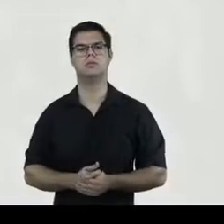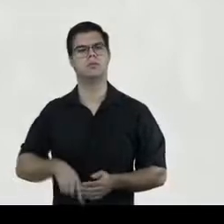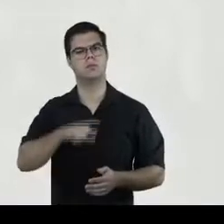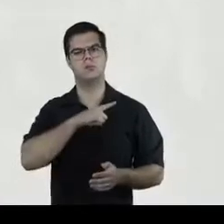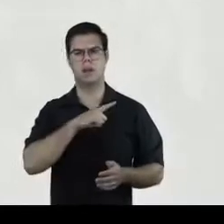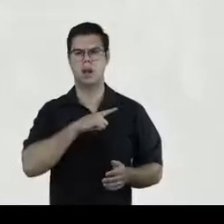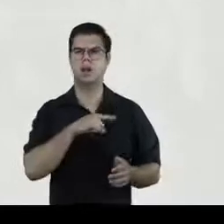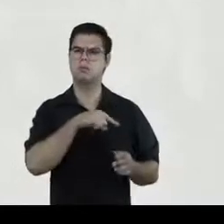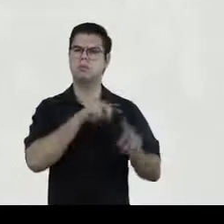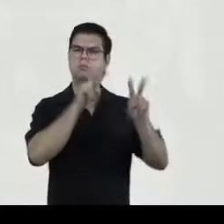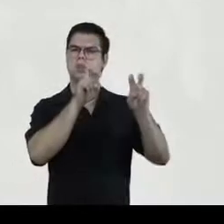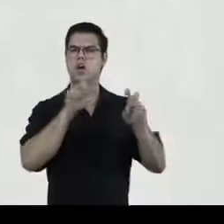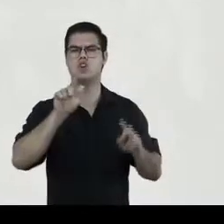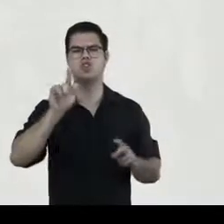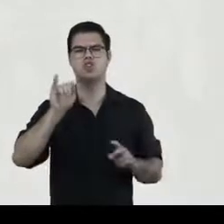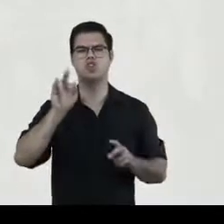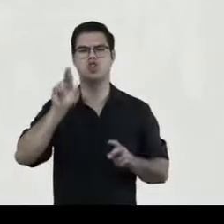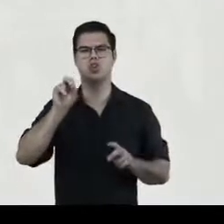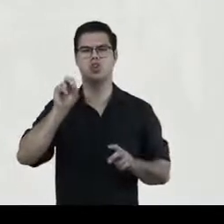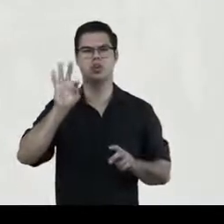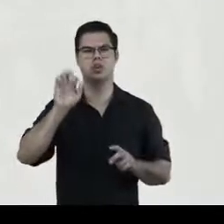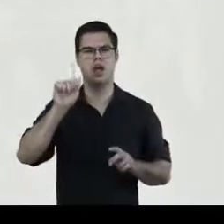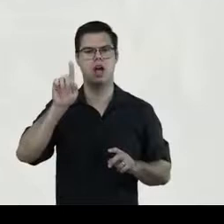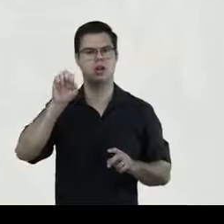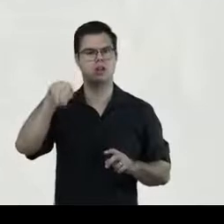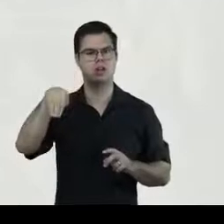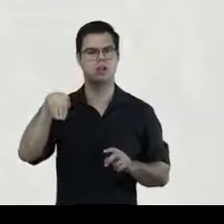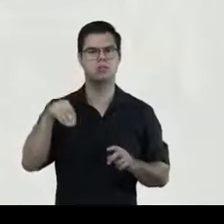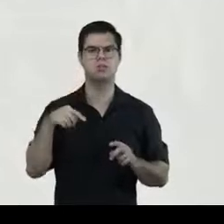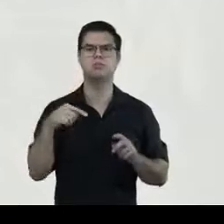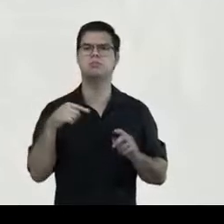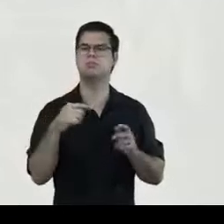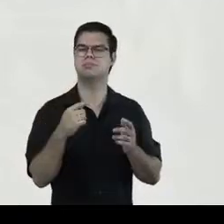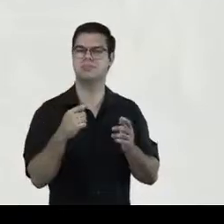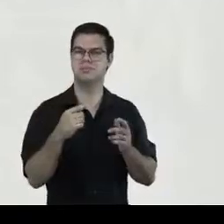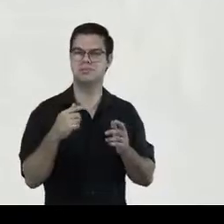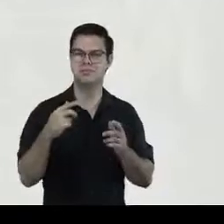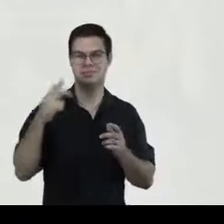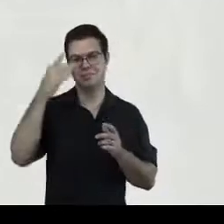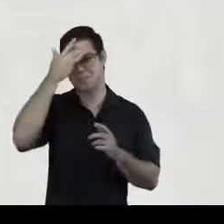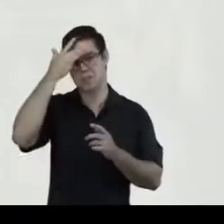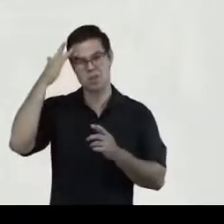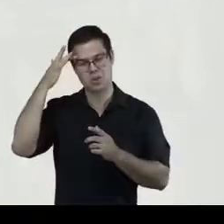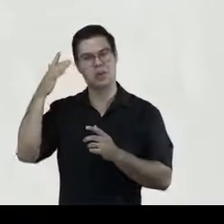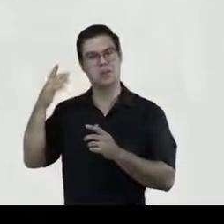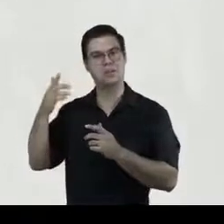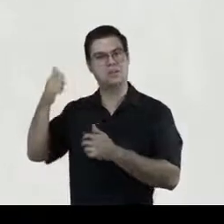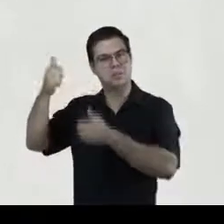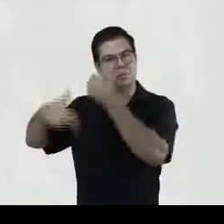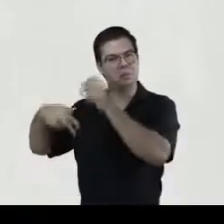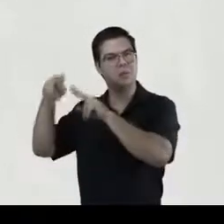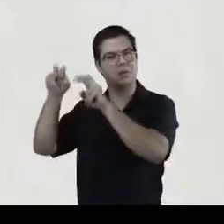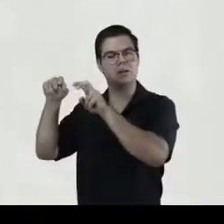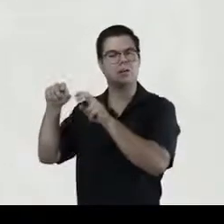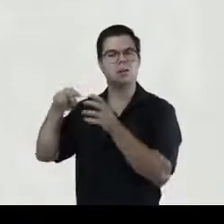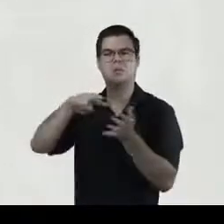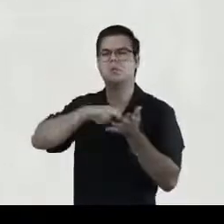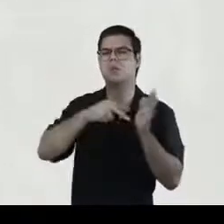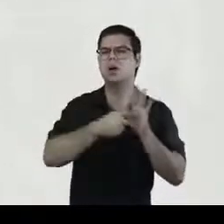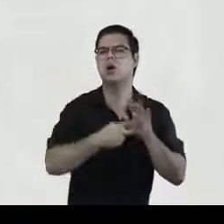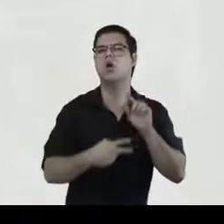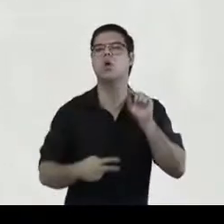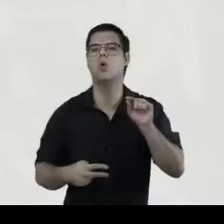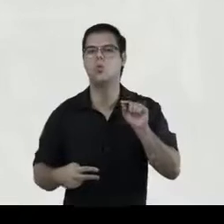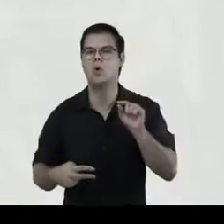Gilotage, giloté, c'est dans l'argot des libraires, manipuler des livres en complétant des livres incomplets,